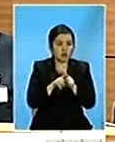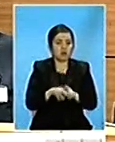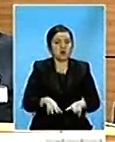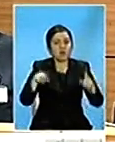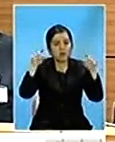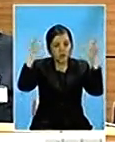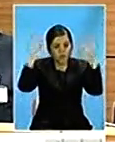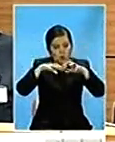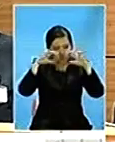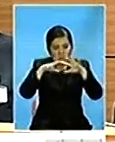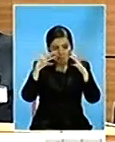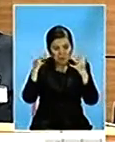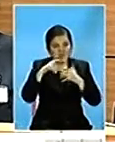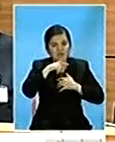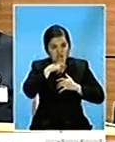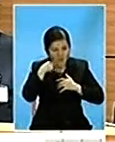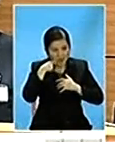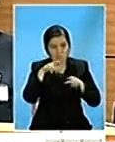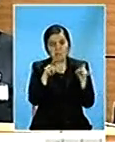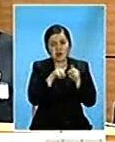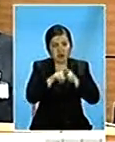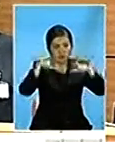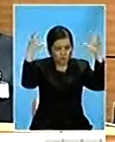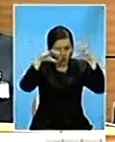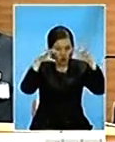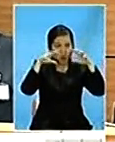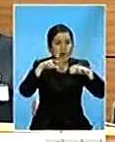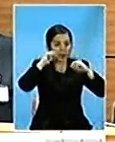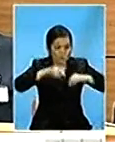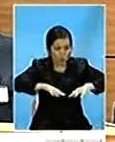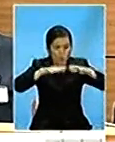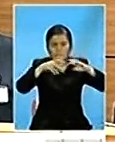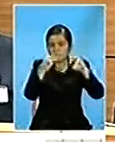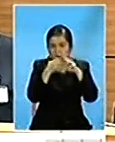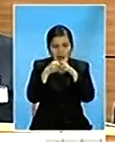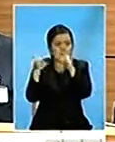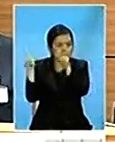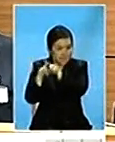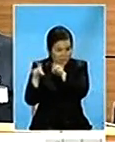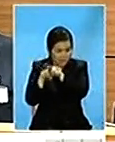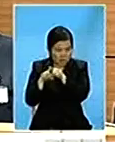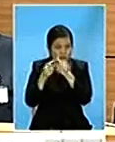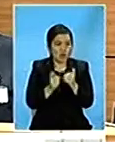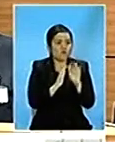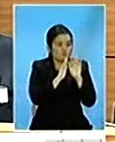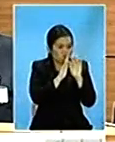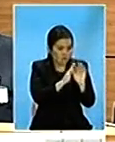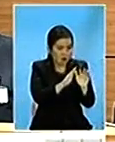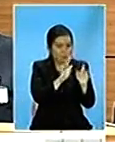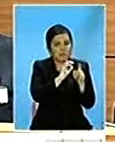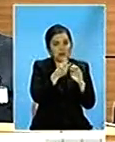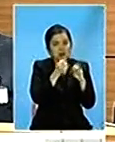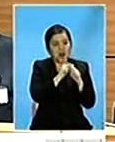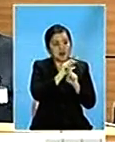มเหมือนกันปัญหาคล้ายๆกันพวกผมนี่ก็หวังว่าท่านต้องดูแลผมจึงกลับเรียนเป็นปัญหาที่3ซึ่งท่านบอก